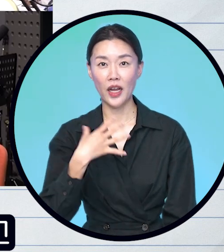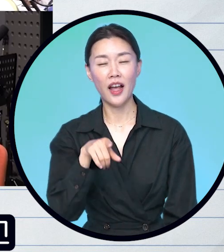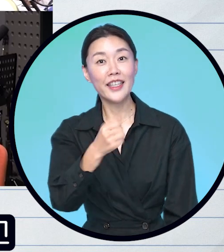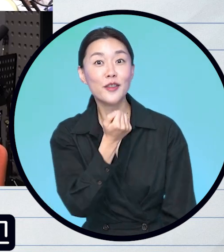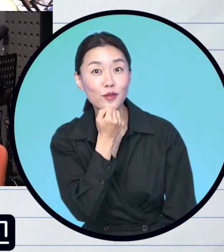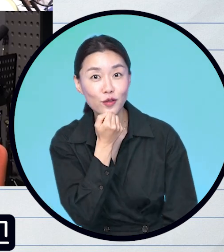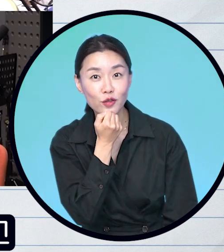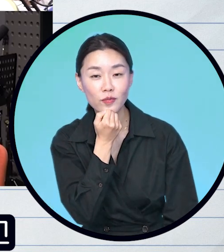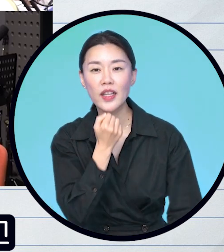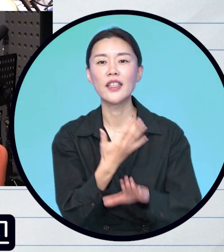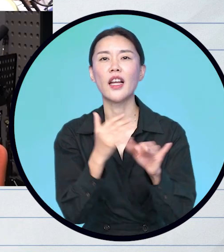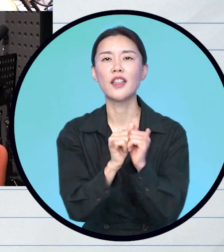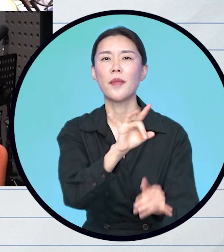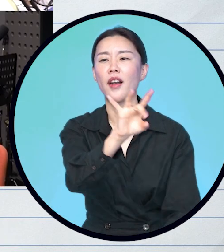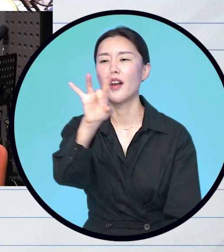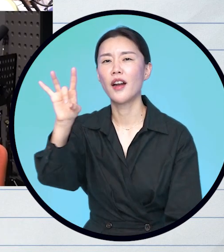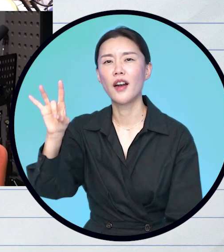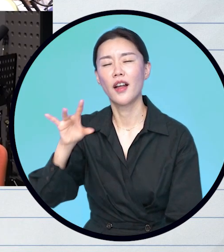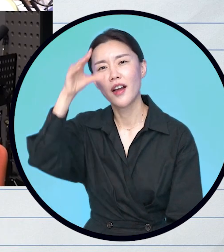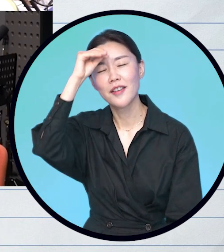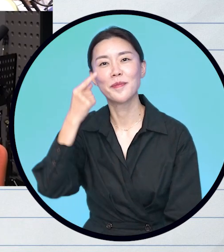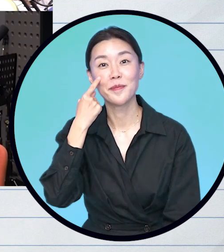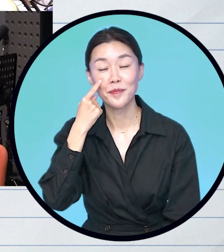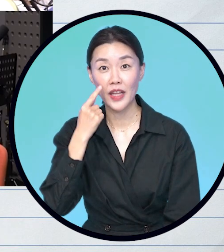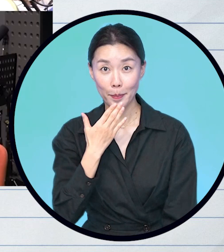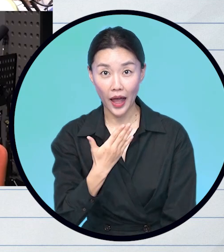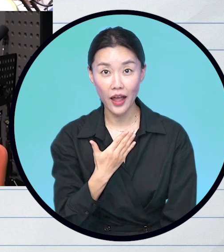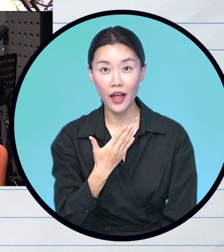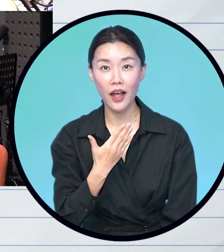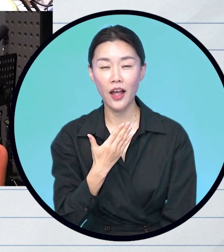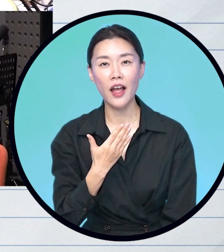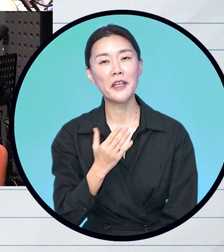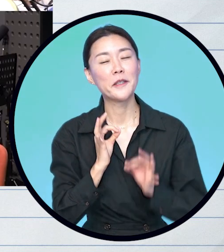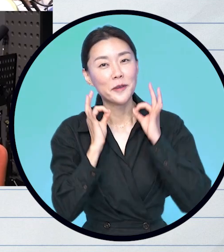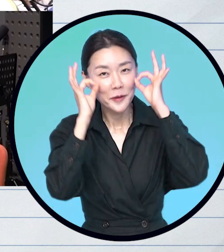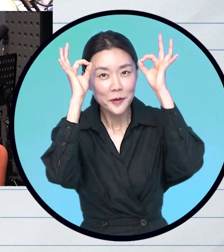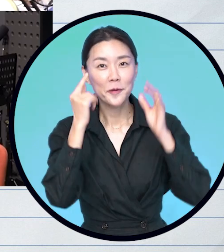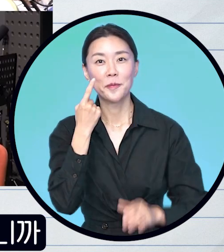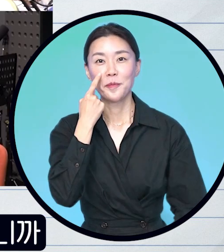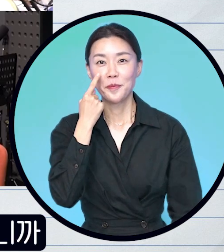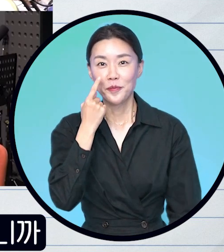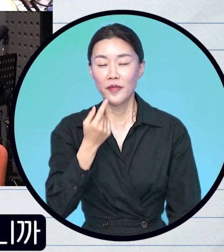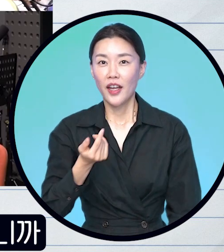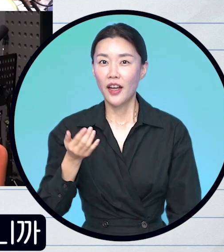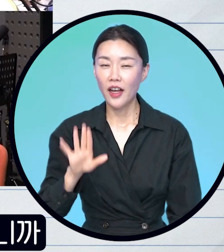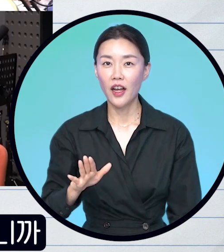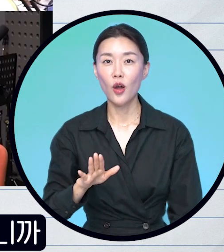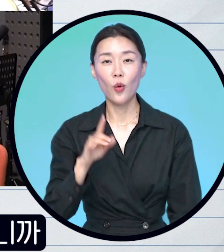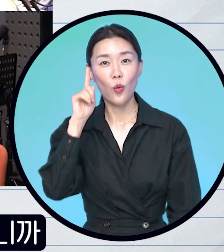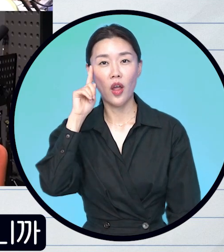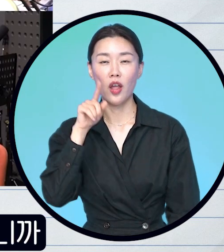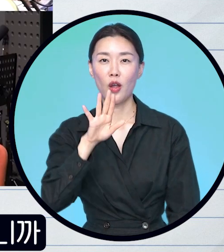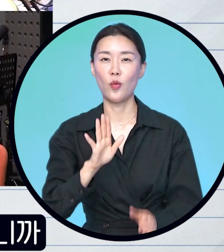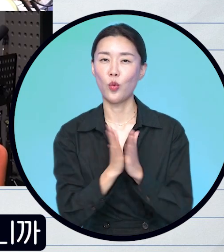웃음소리를 멤버별로 다 듣고 싶다고 해주셨는데 가능할까요? 네, 해볼 수 있는데. 네, 아니, 또 네. 자기만의 재해석이